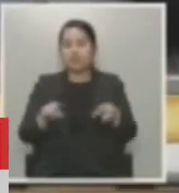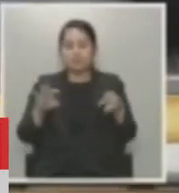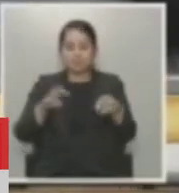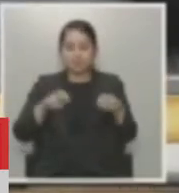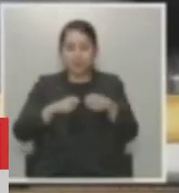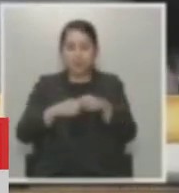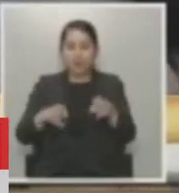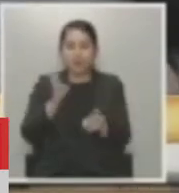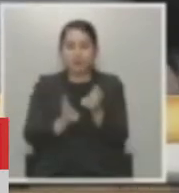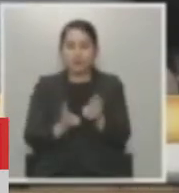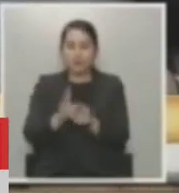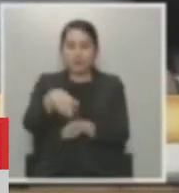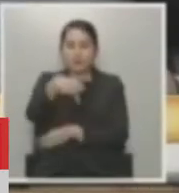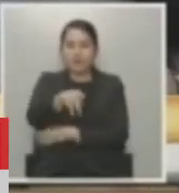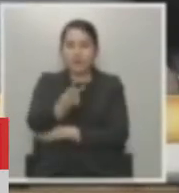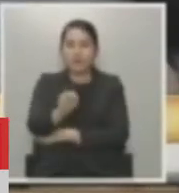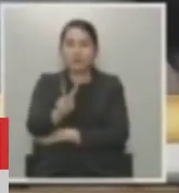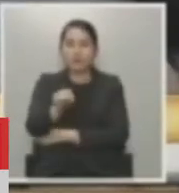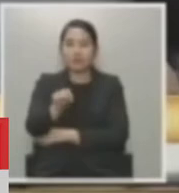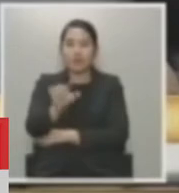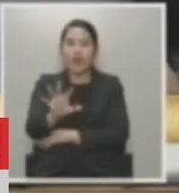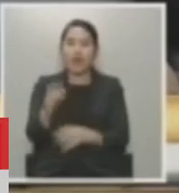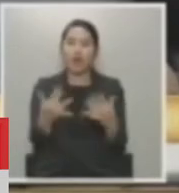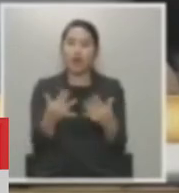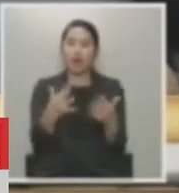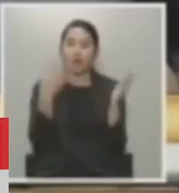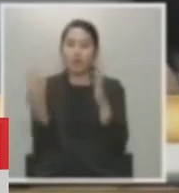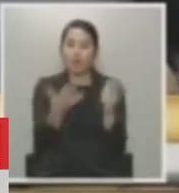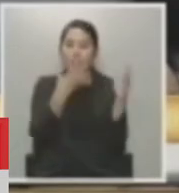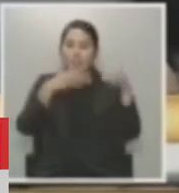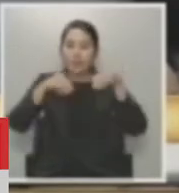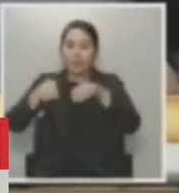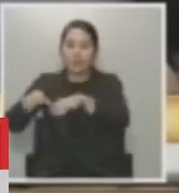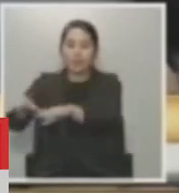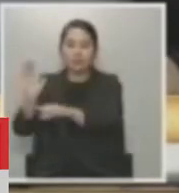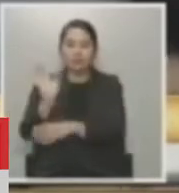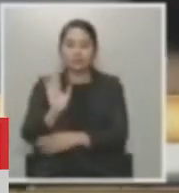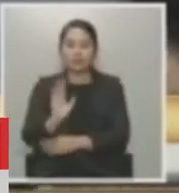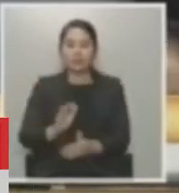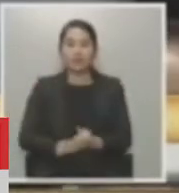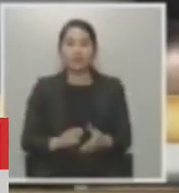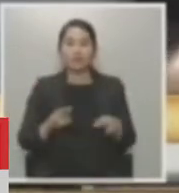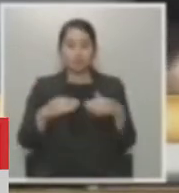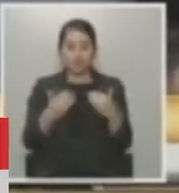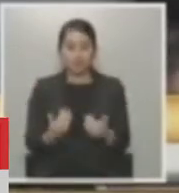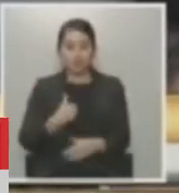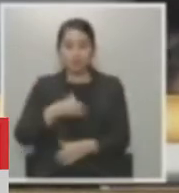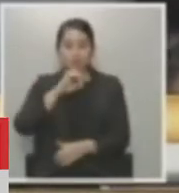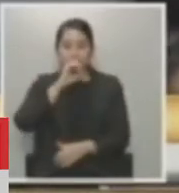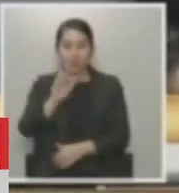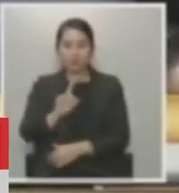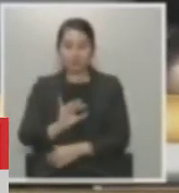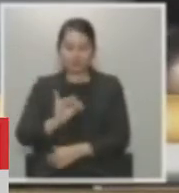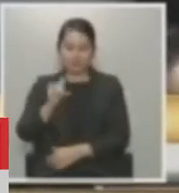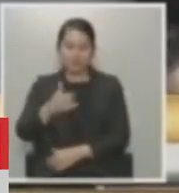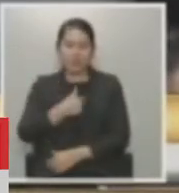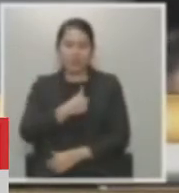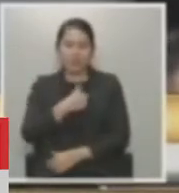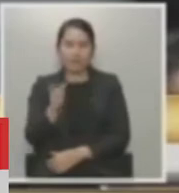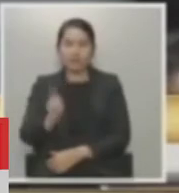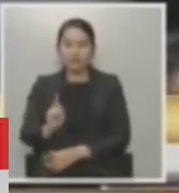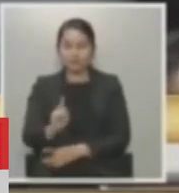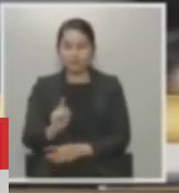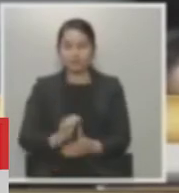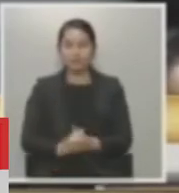ที่รอให้ลมพัดมาแล้วก็พัดผ่านไปฉะนั้นแล้วดิฉันจึงต้องขอเรียนท่านประธานว่าดิฉันไม่แน่ใจจริงๆค่ะว่